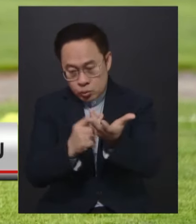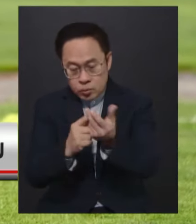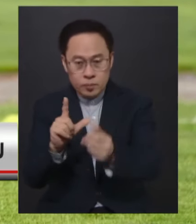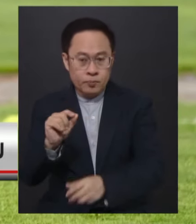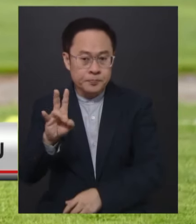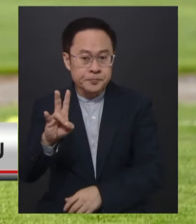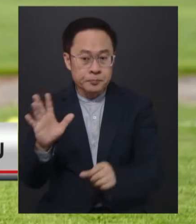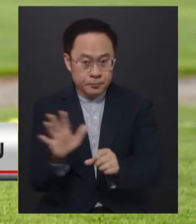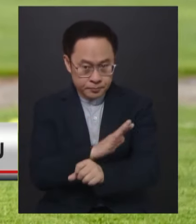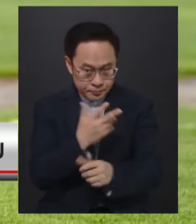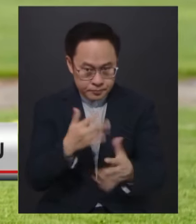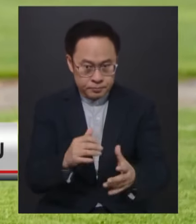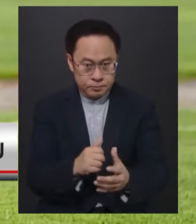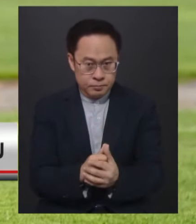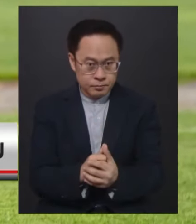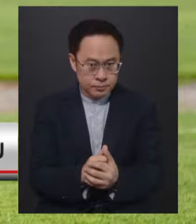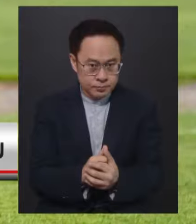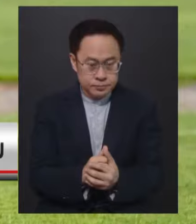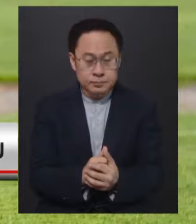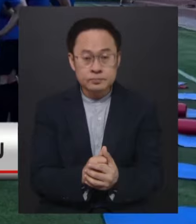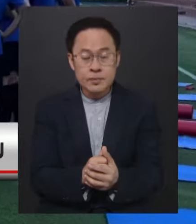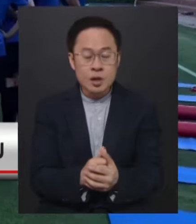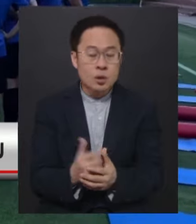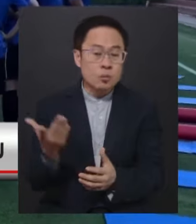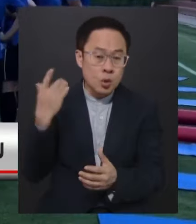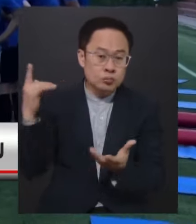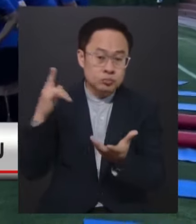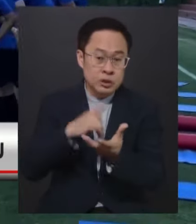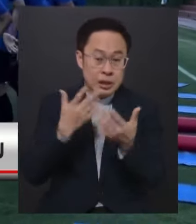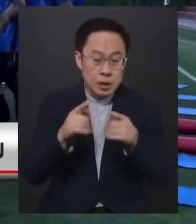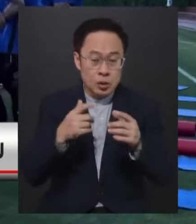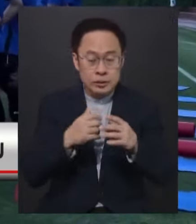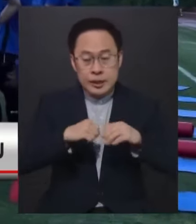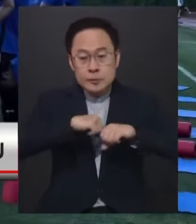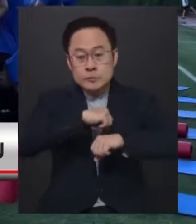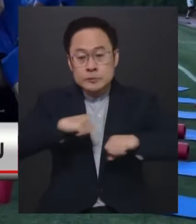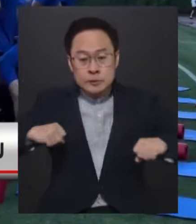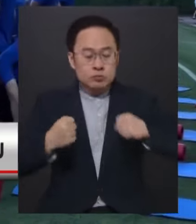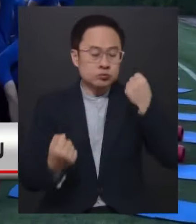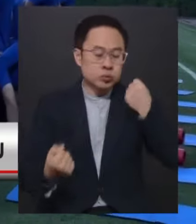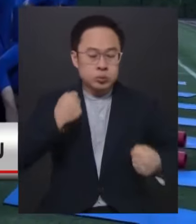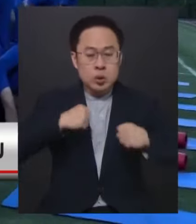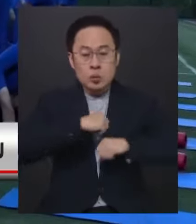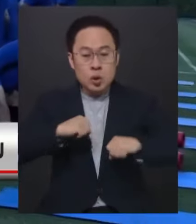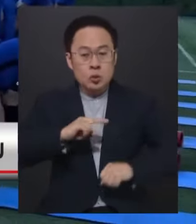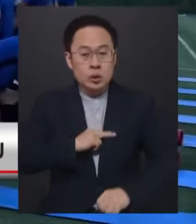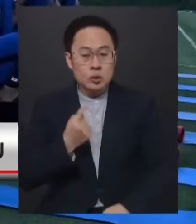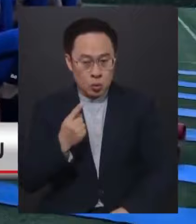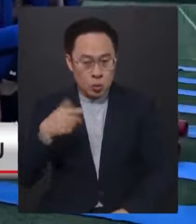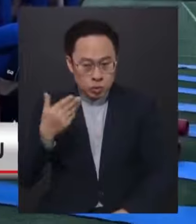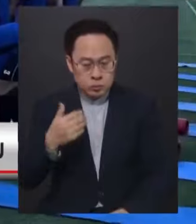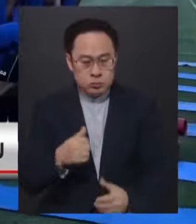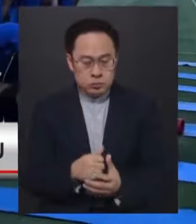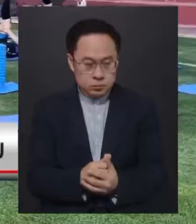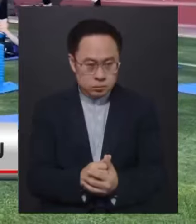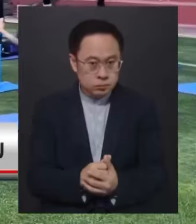วเจ้าเช็คเดินทางมาถึงแคมป์แล้วแต่ว่ายังไม่ได้ซ้อมกับเพื่อนนะครับเป็นการยืดเหยียดเพื่อคลายกล้ามเนื้อเท่านั้นผมว่าเจ้าตัวเนี่ยก็เดินทาง